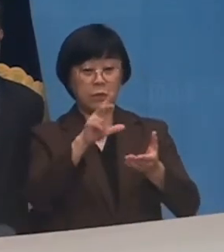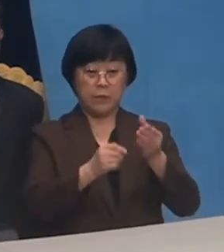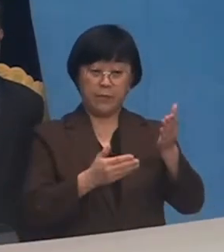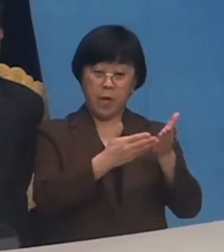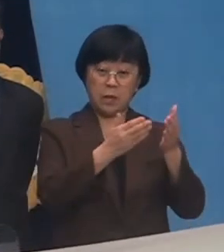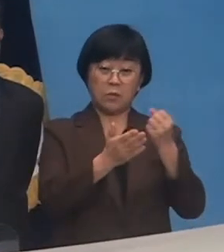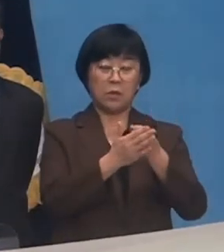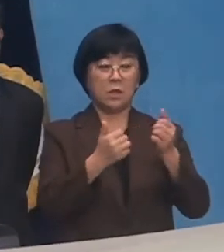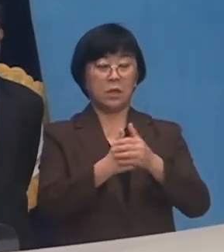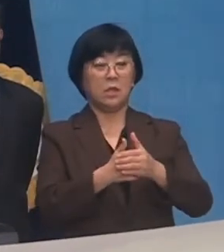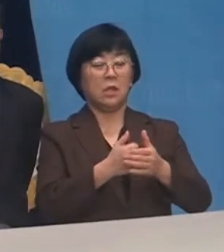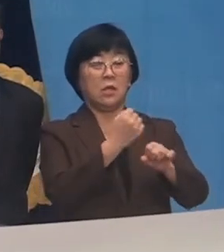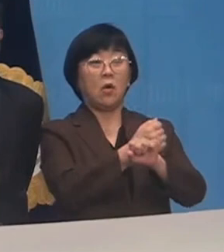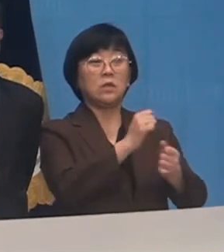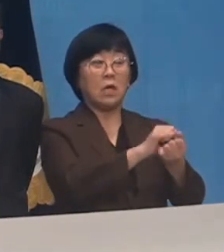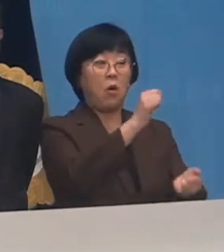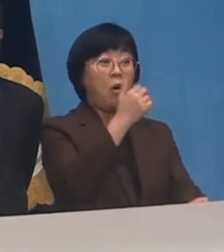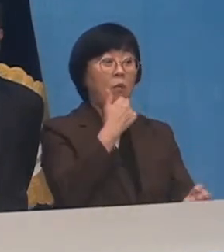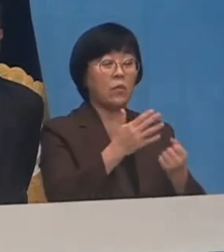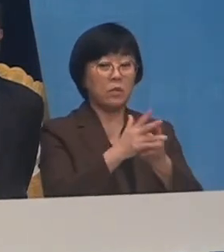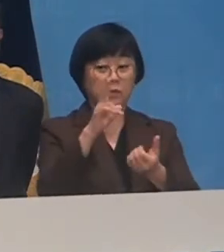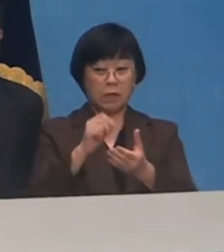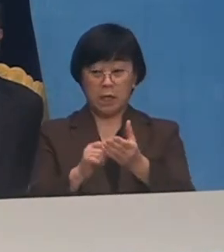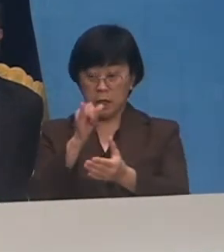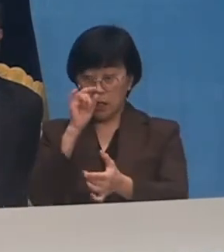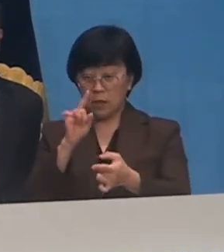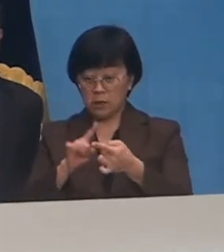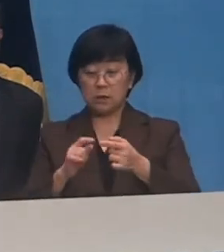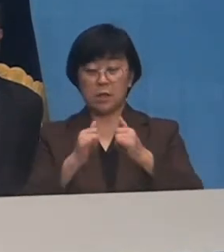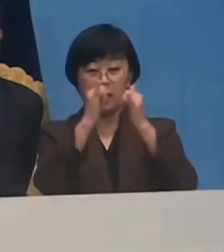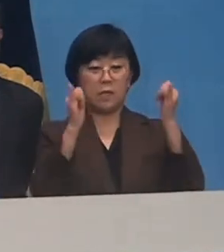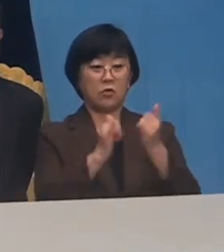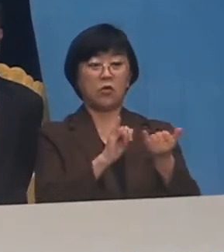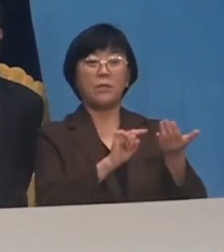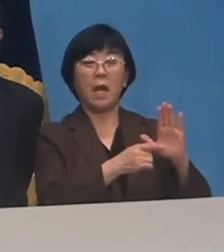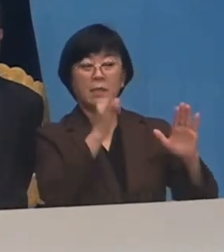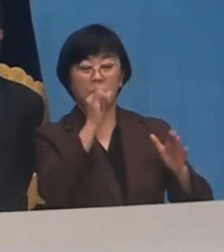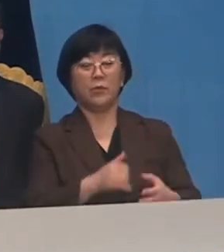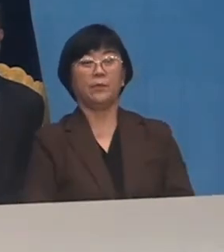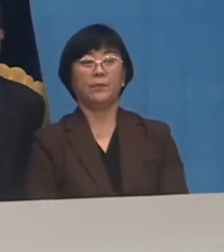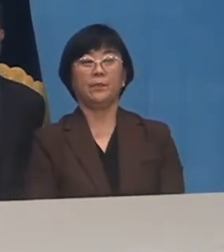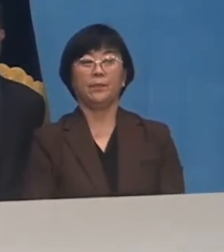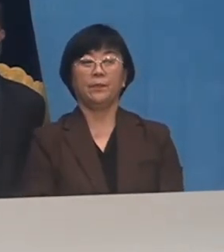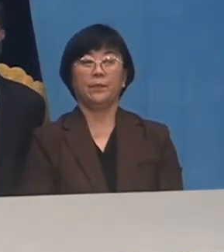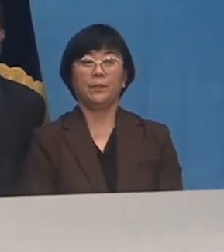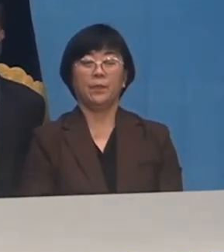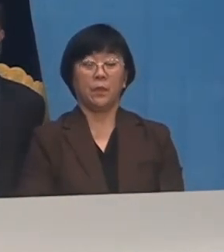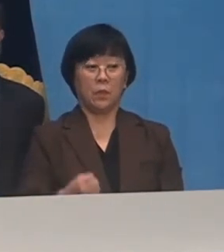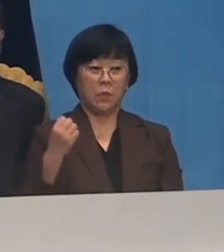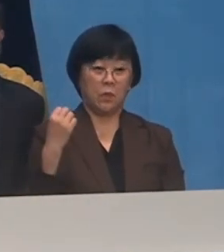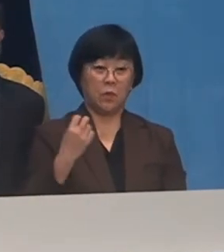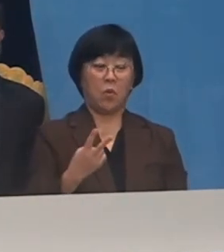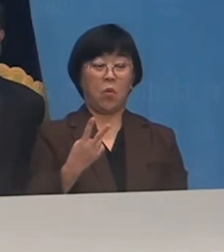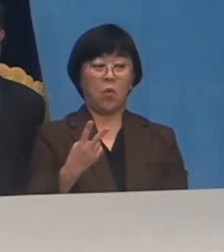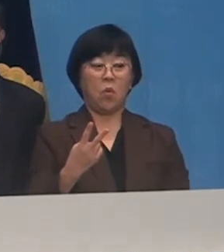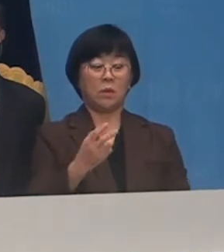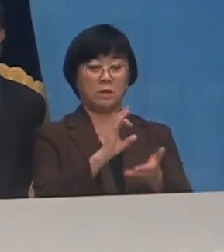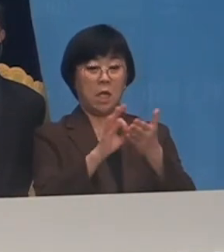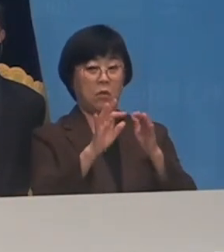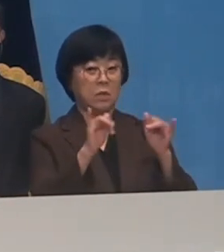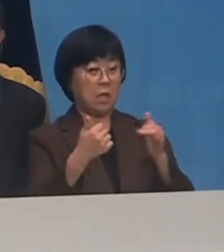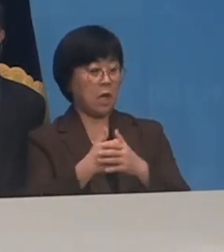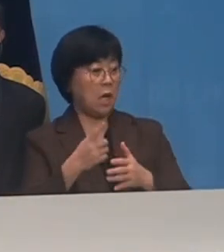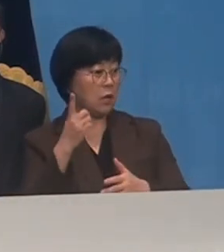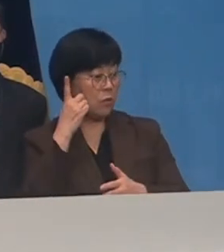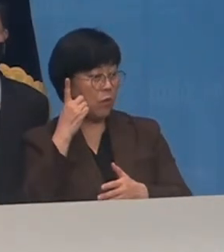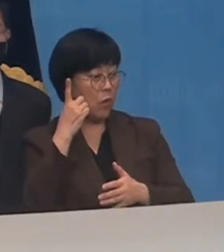이때 영장이 없는 통신자료 제공이 문제 있다는 것이 사회적 이슈로 부각되었다. 또한 이용자가